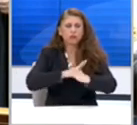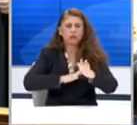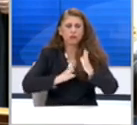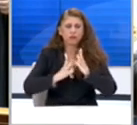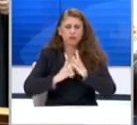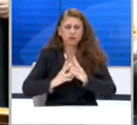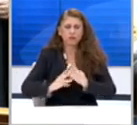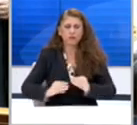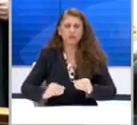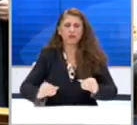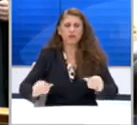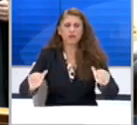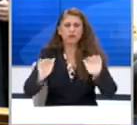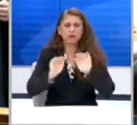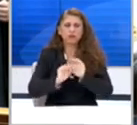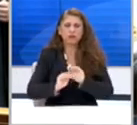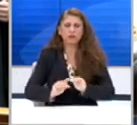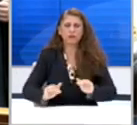σαγηνεύσας